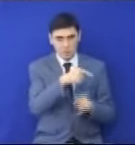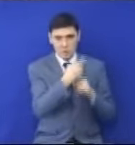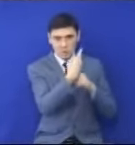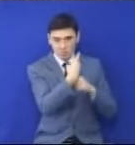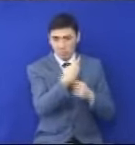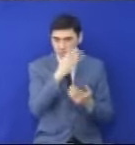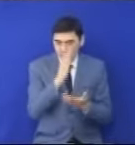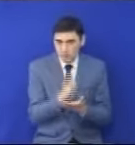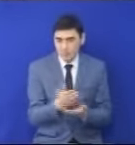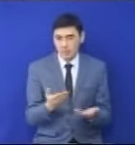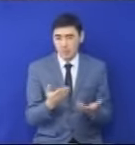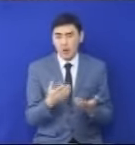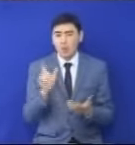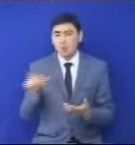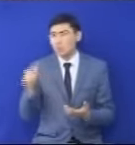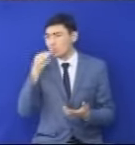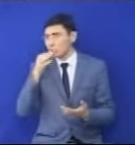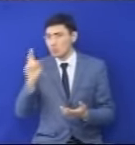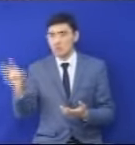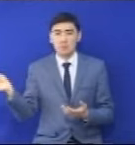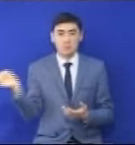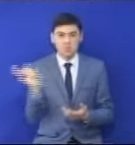есікте үйге келген адамды